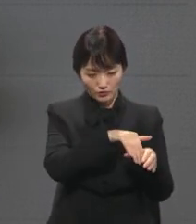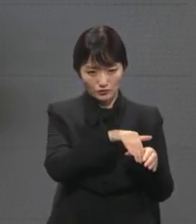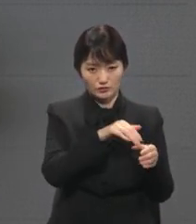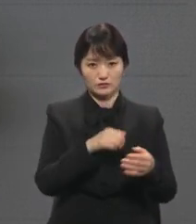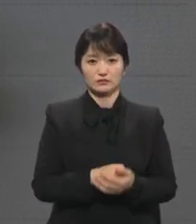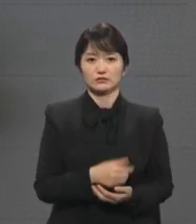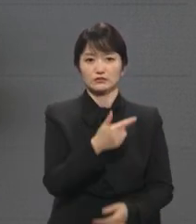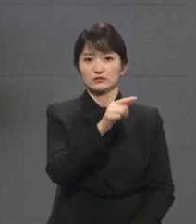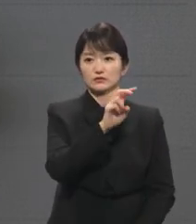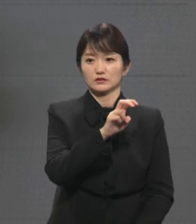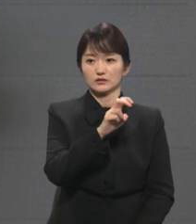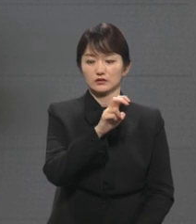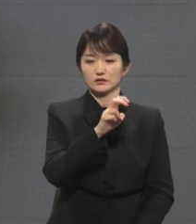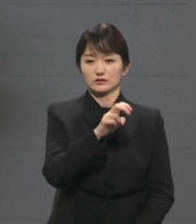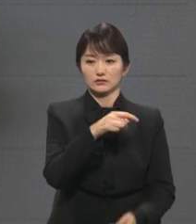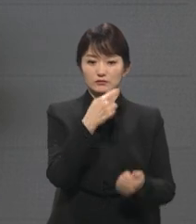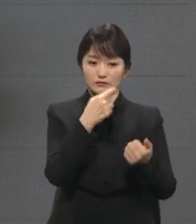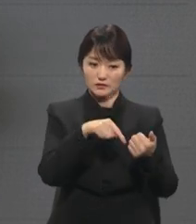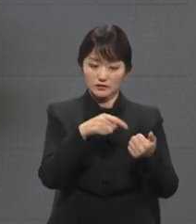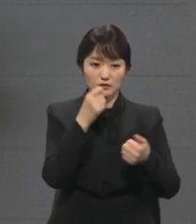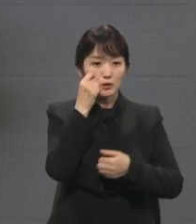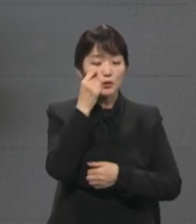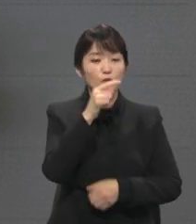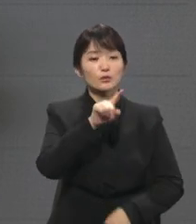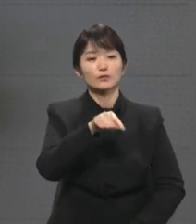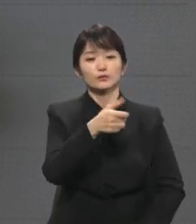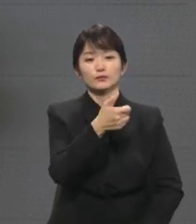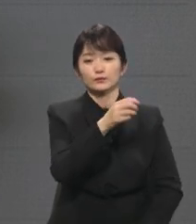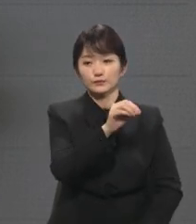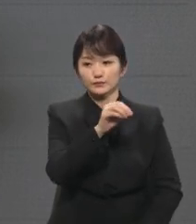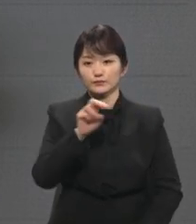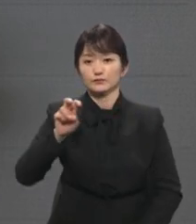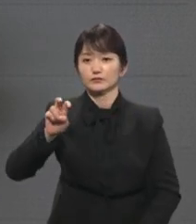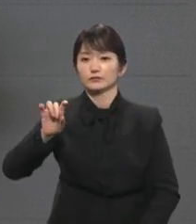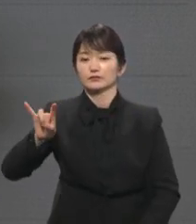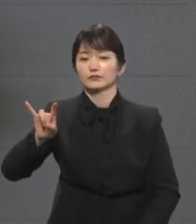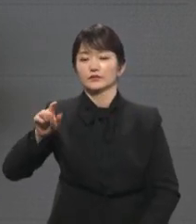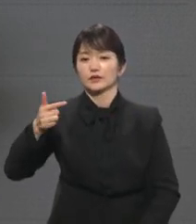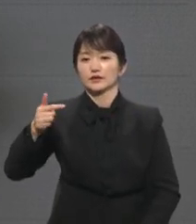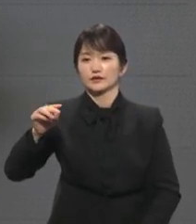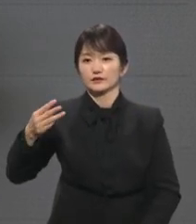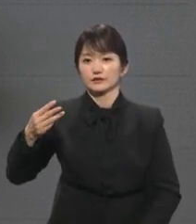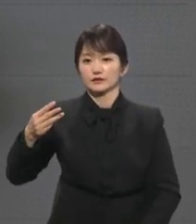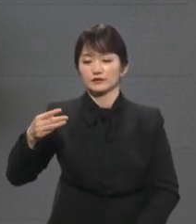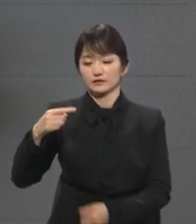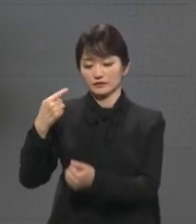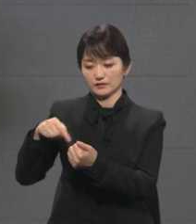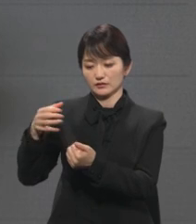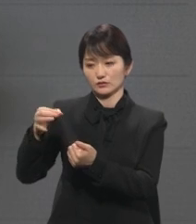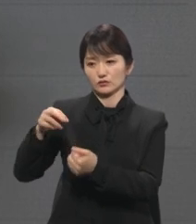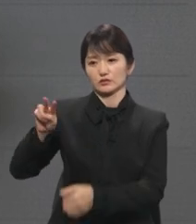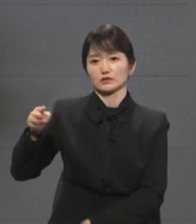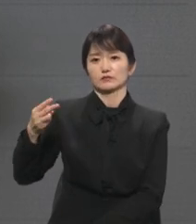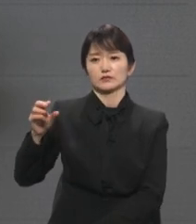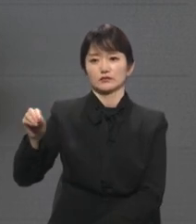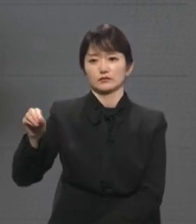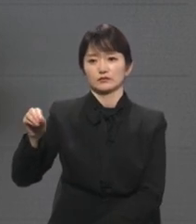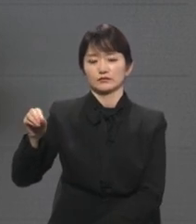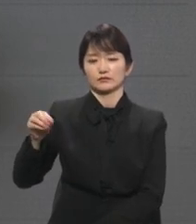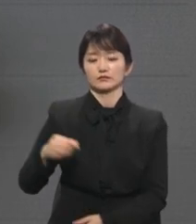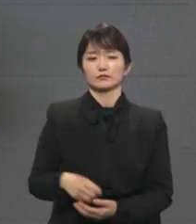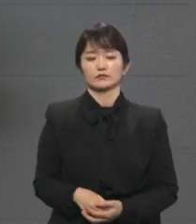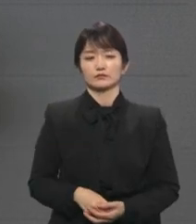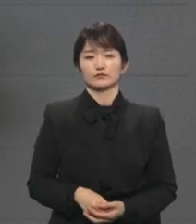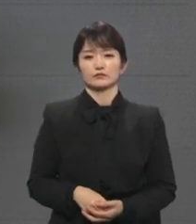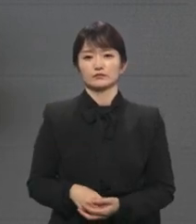남현이 시의 수강 같은 경우에는 월 50만 원인데 맨홀에서 수강료는 이제 200만 원이 되는 상황인데요 그래서 좀 더 고급